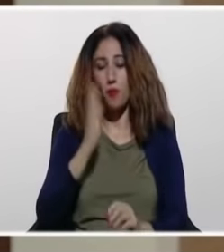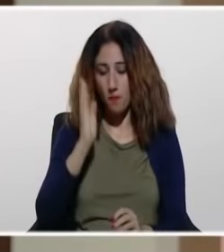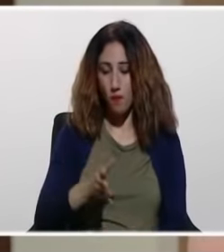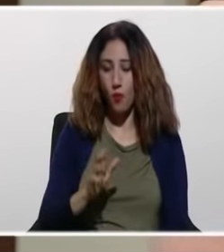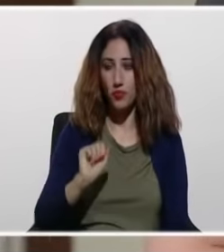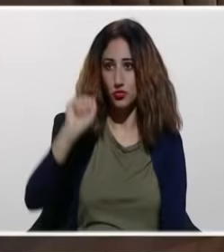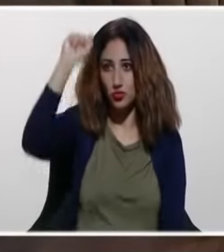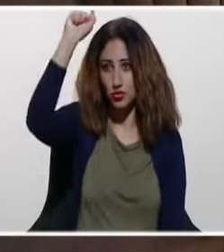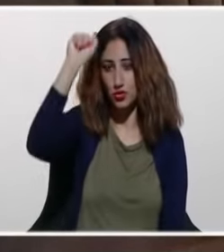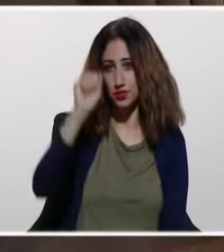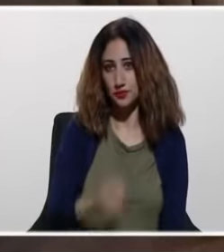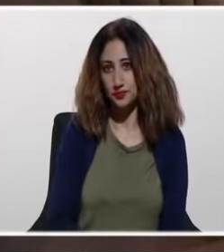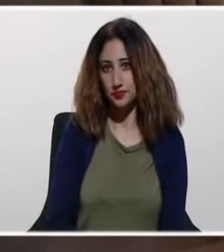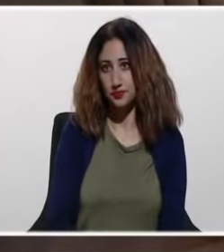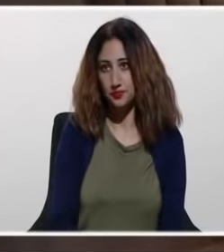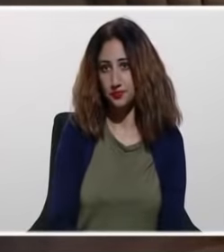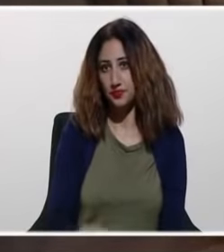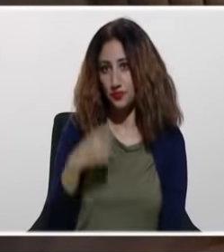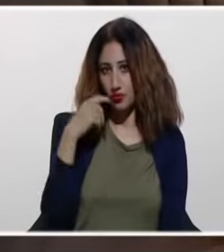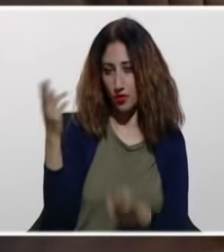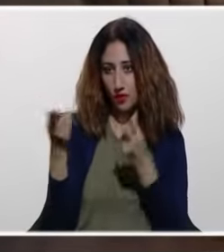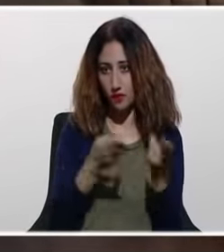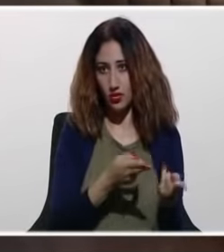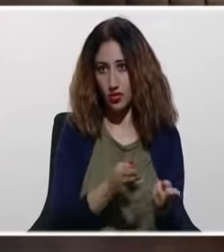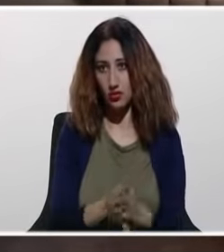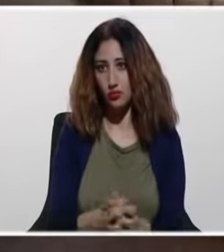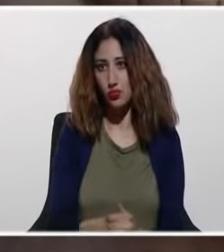معايا يا بنت. اتفضلي حضرتك اتفضلي.